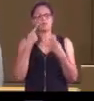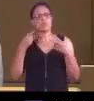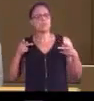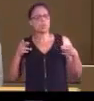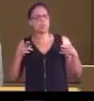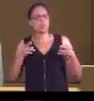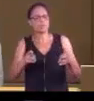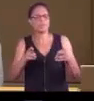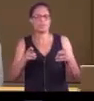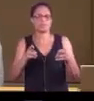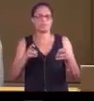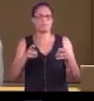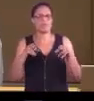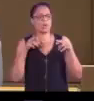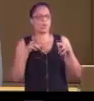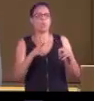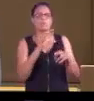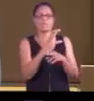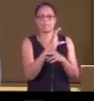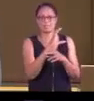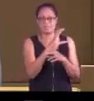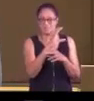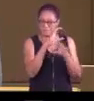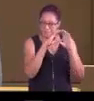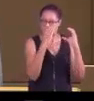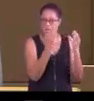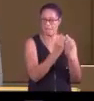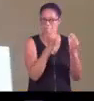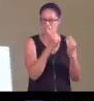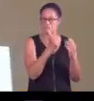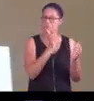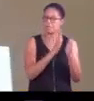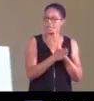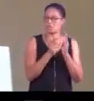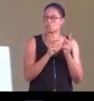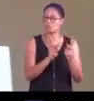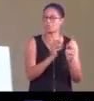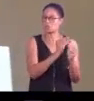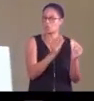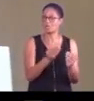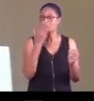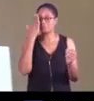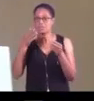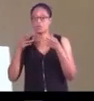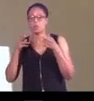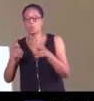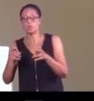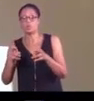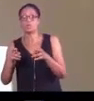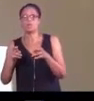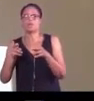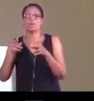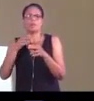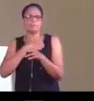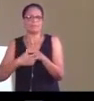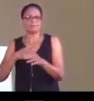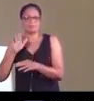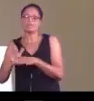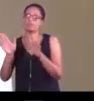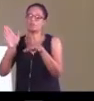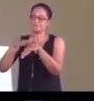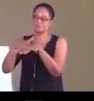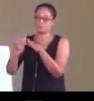quand c'est les routes de la CTM, c'est à la CTM directement de donner l'autorisation. Quand c'est des routes municipales, il faut solliciter